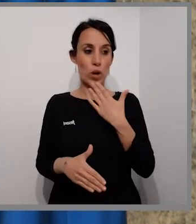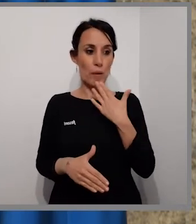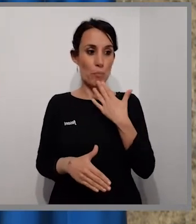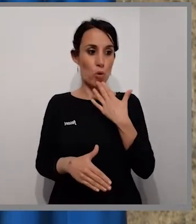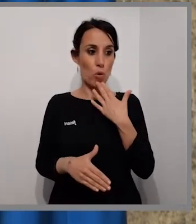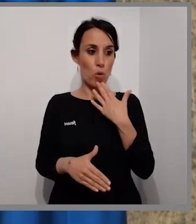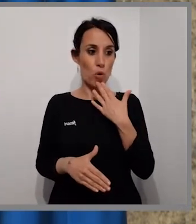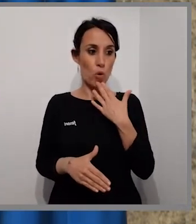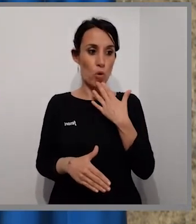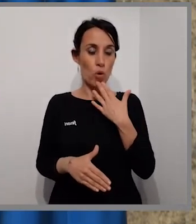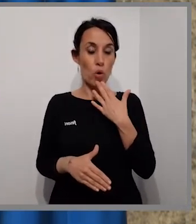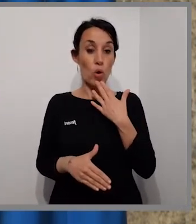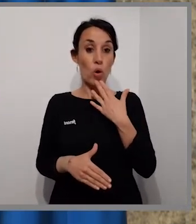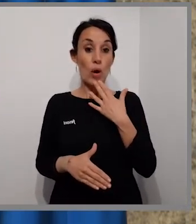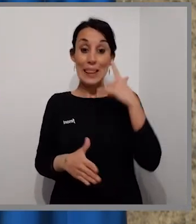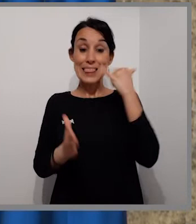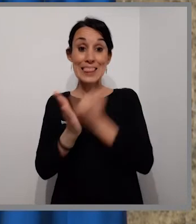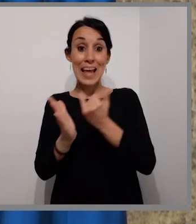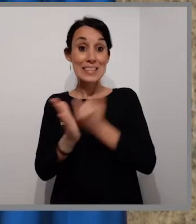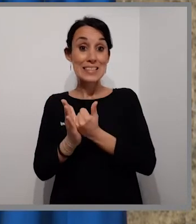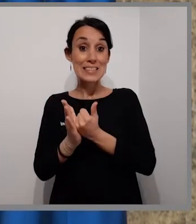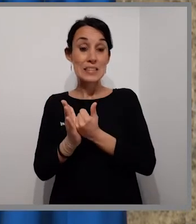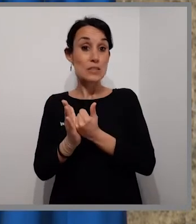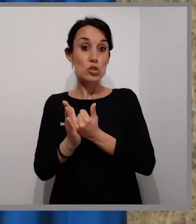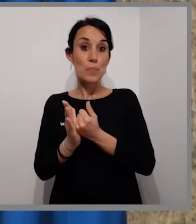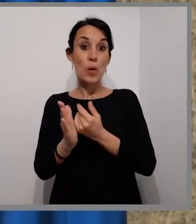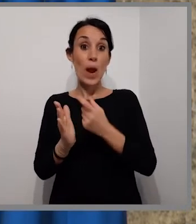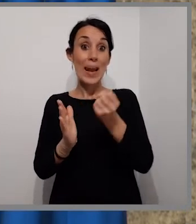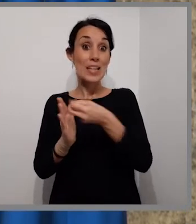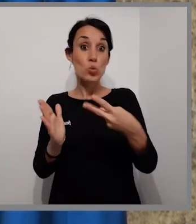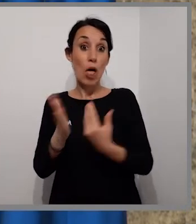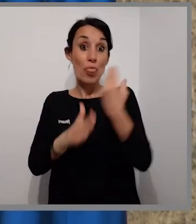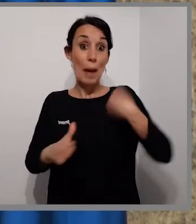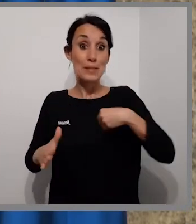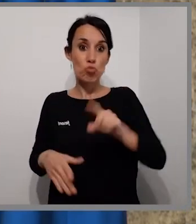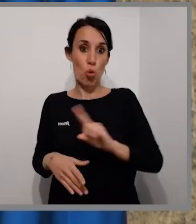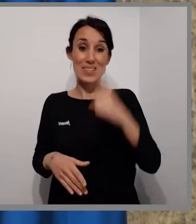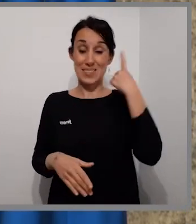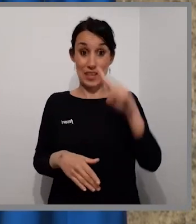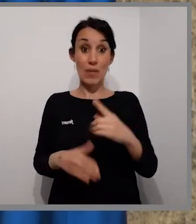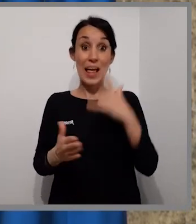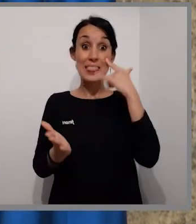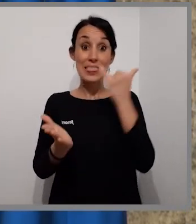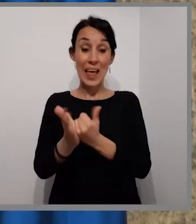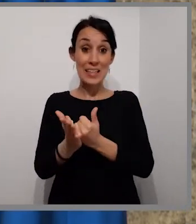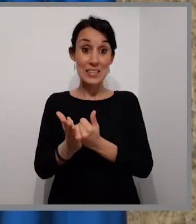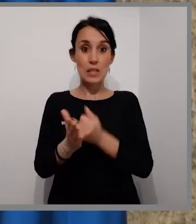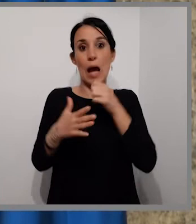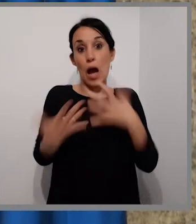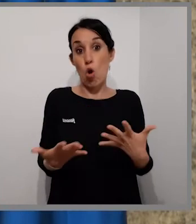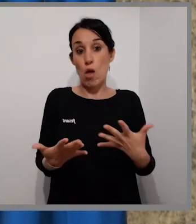que no és tant els tests que s'hagin fet, sinó sobretot els resultats dels tests. Sabem que